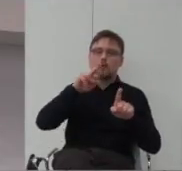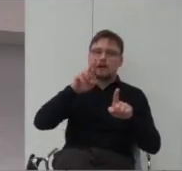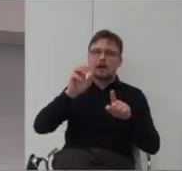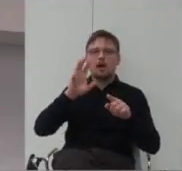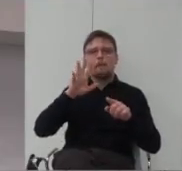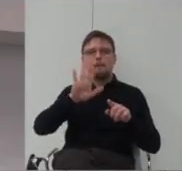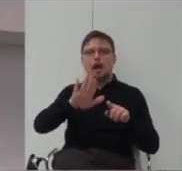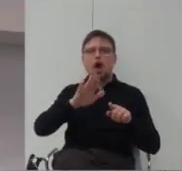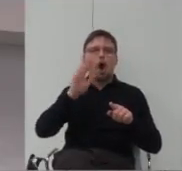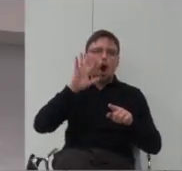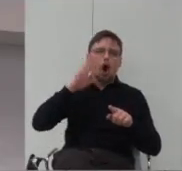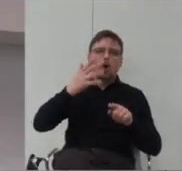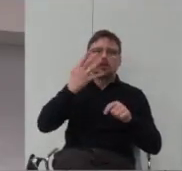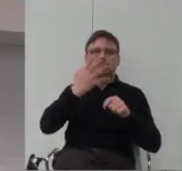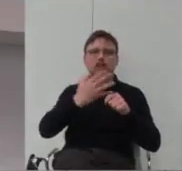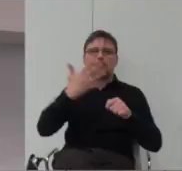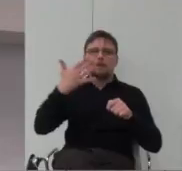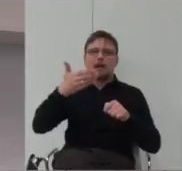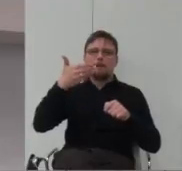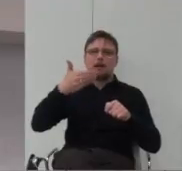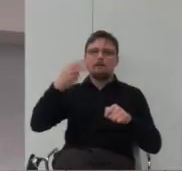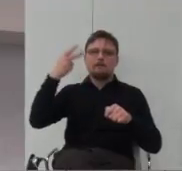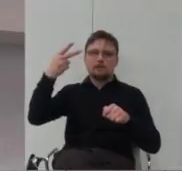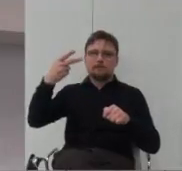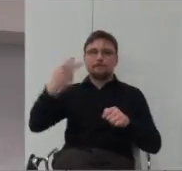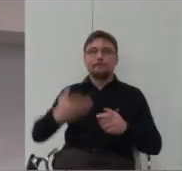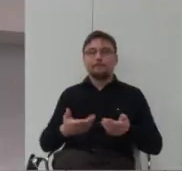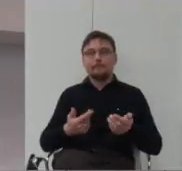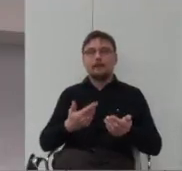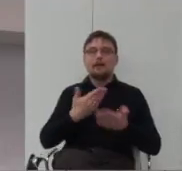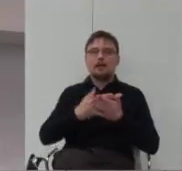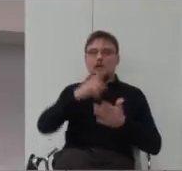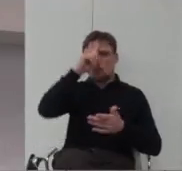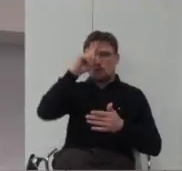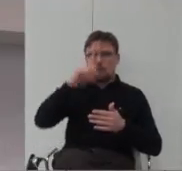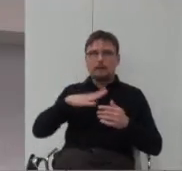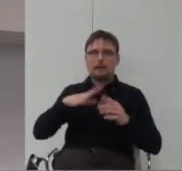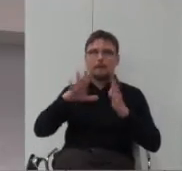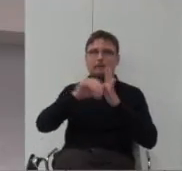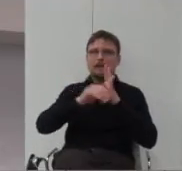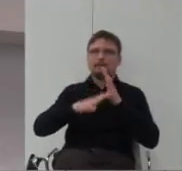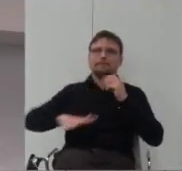na jednego mieszkańca, w tej chwili to jest około 45 metrów kwadratowych na osobę,